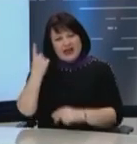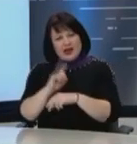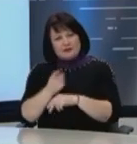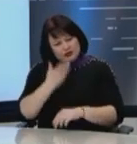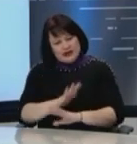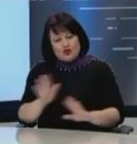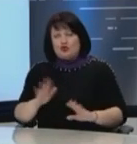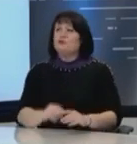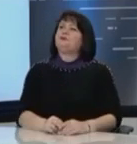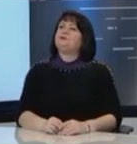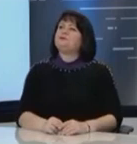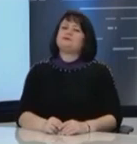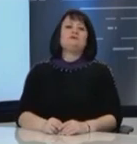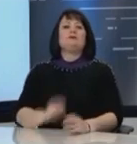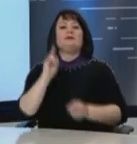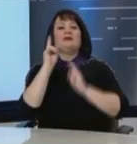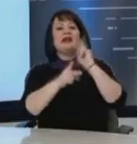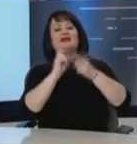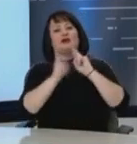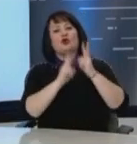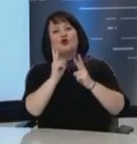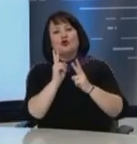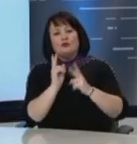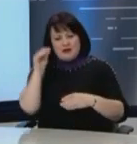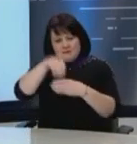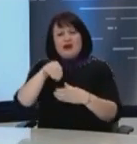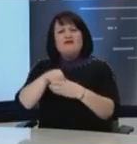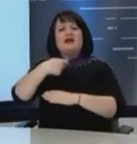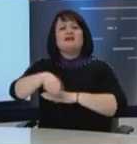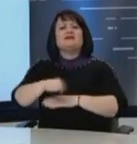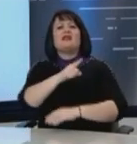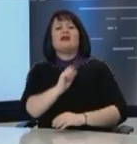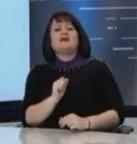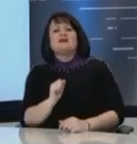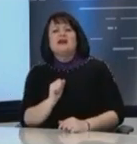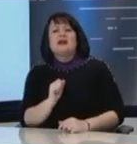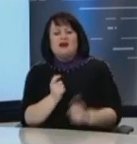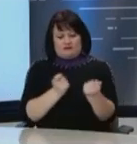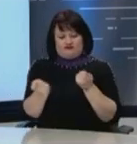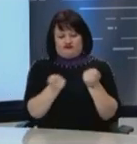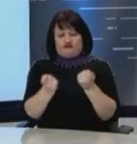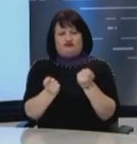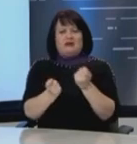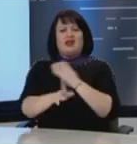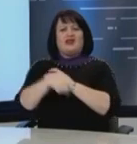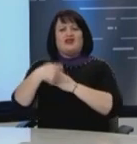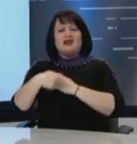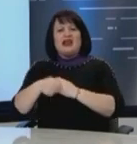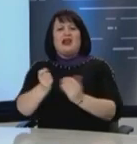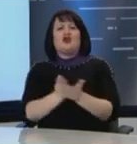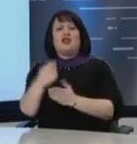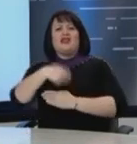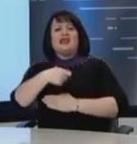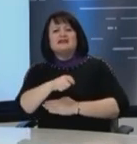λεπτό. Σας κατηγορούμε για τις ευθείες παρεμβάσεις στη δικαιοσύνη. Για τη χειραγώγηση δικαστικών λειτουργών και το